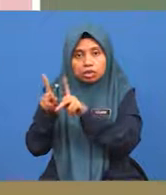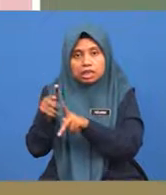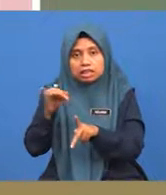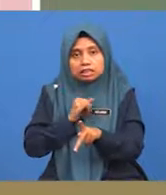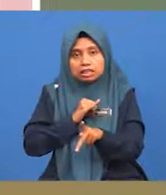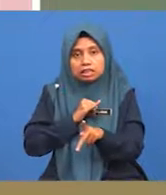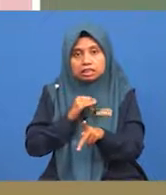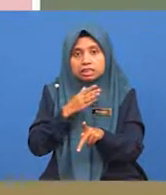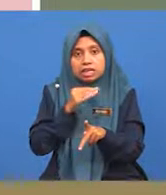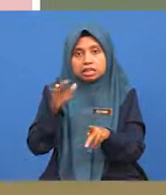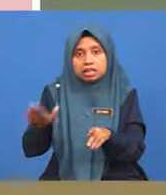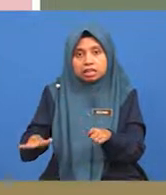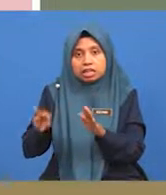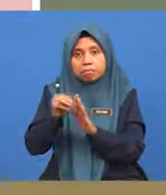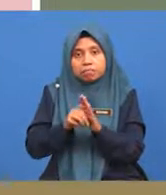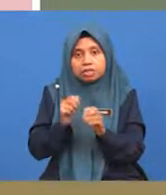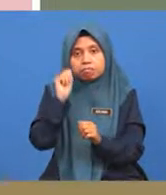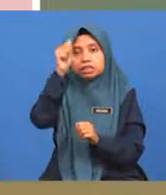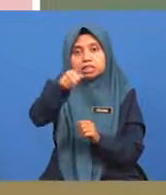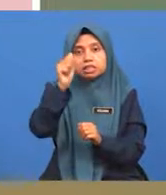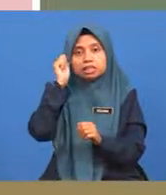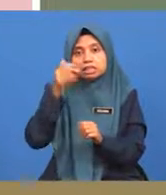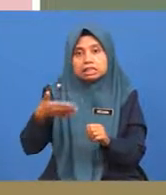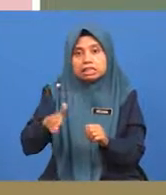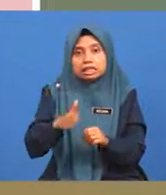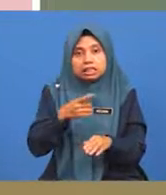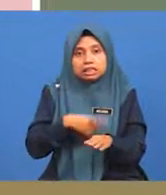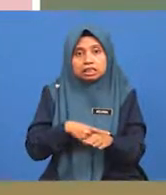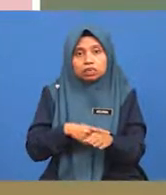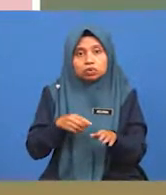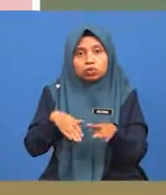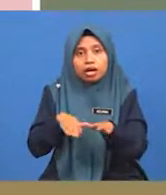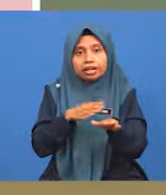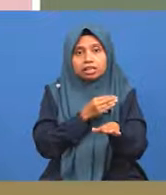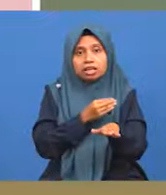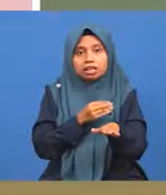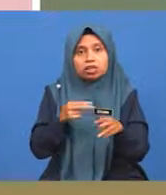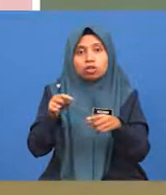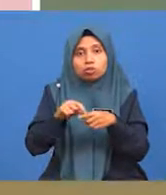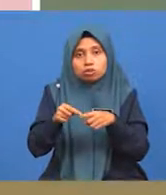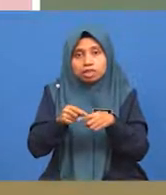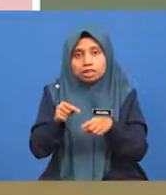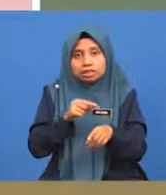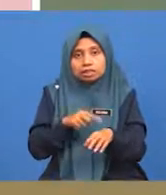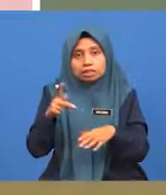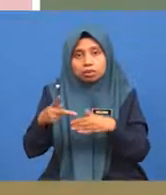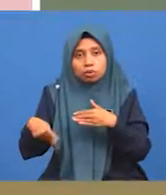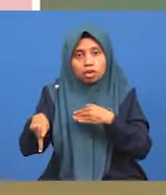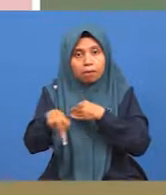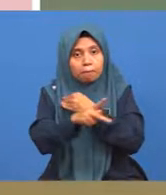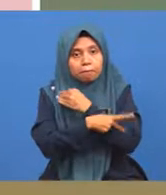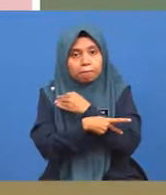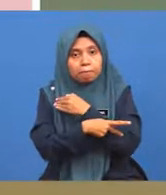kampung, saya dan adik memancing ikan di sungai dan udang di kolam.